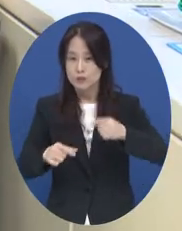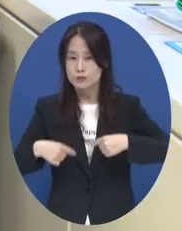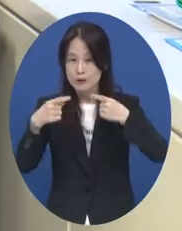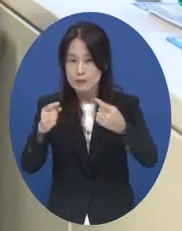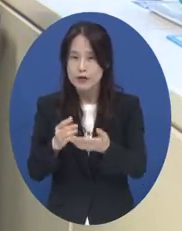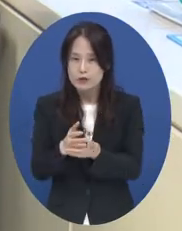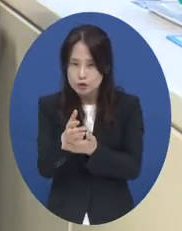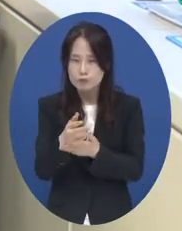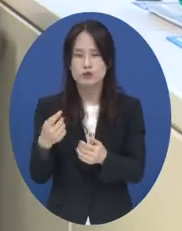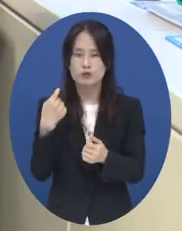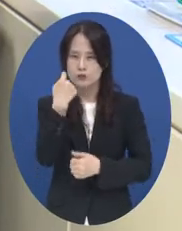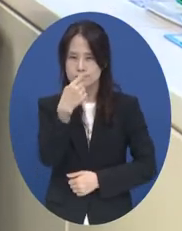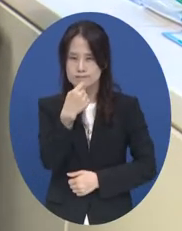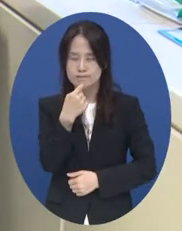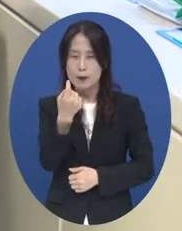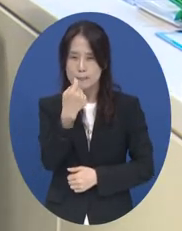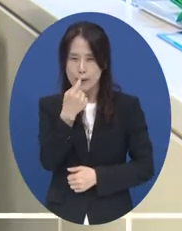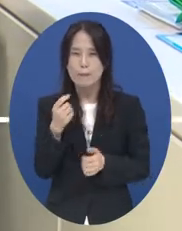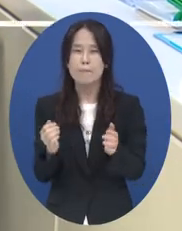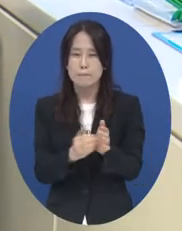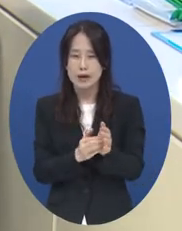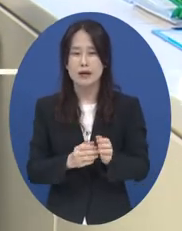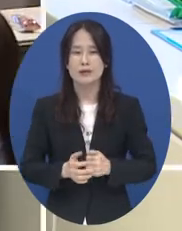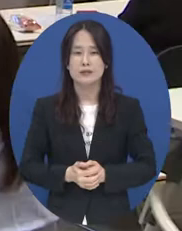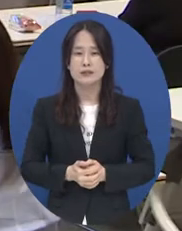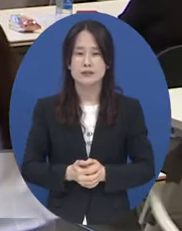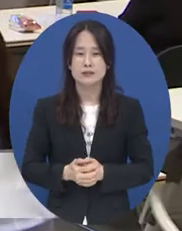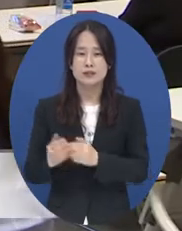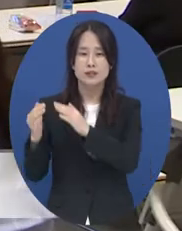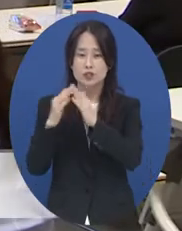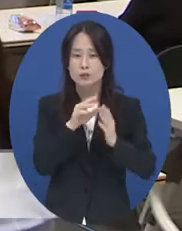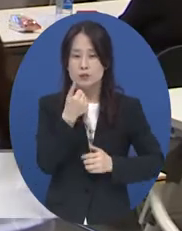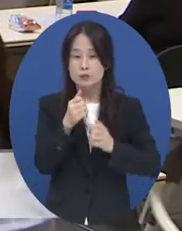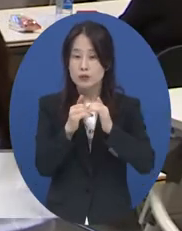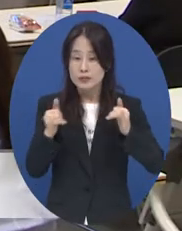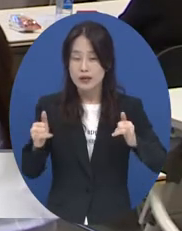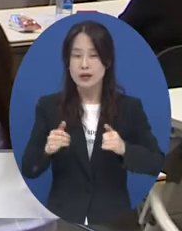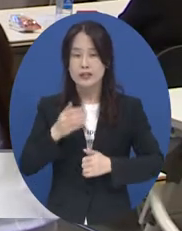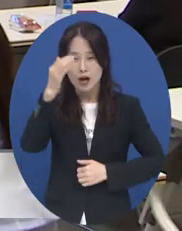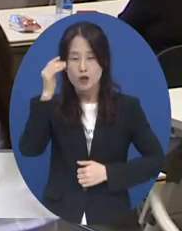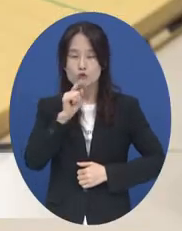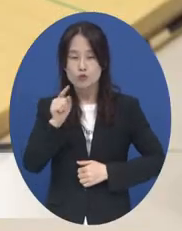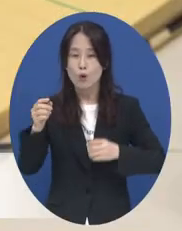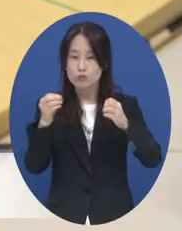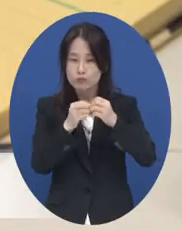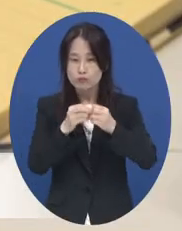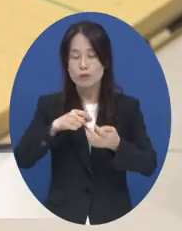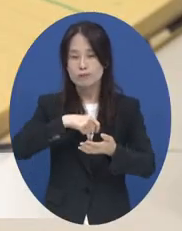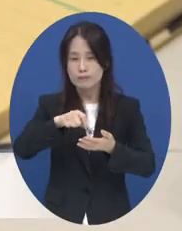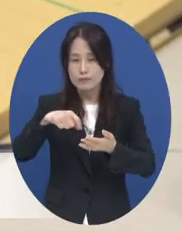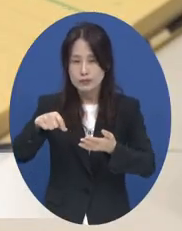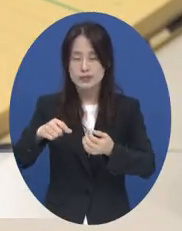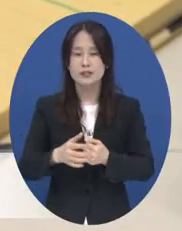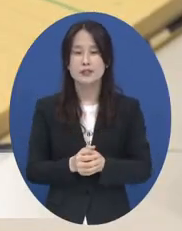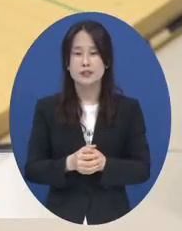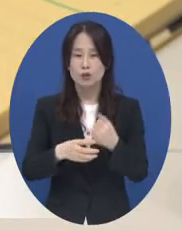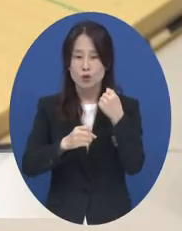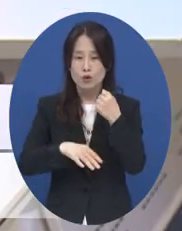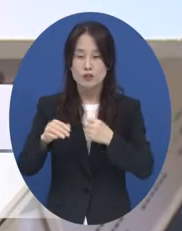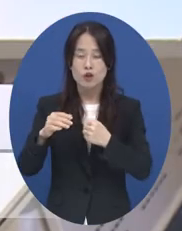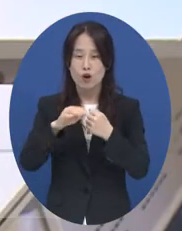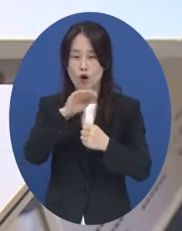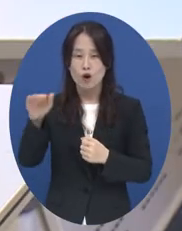프로그램에 참여해 전문성을 길렀습니다 경 의도가 이주민 통 번역사 에게 한국어 문법과 쓰기